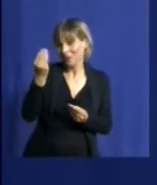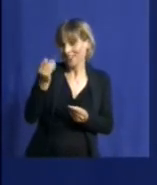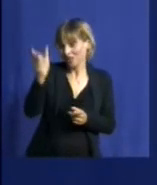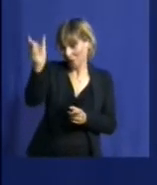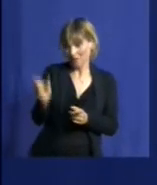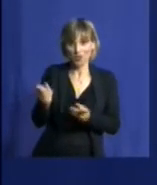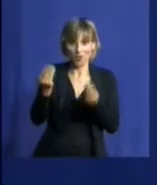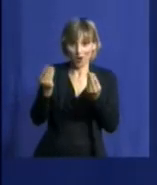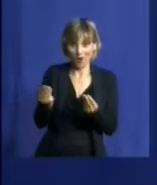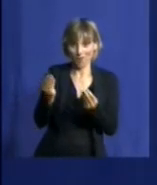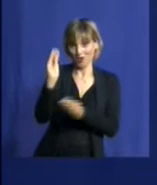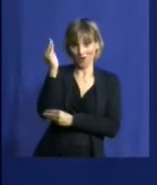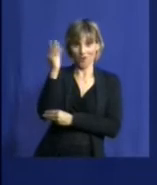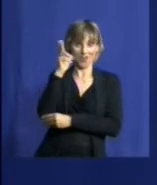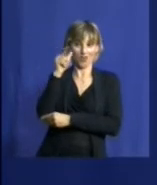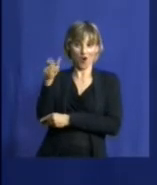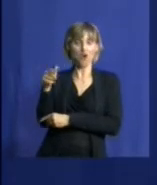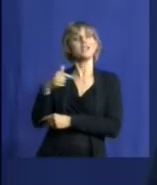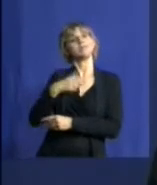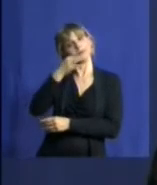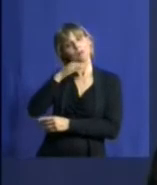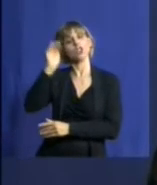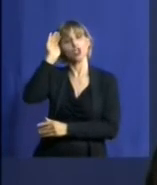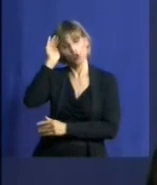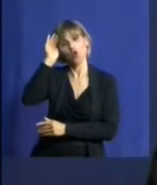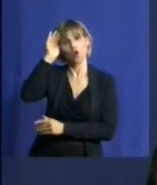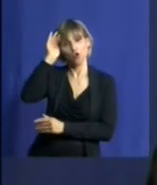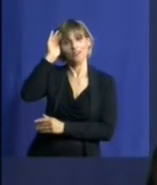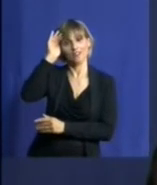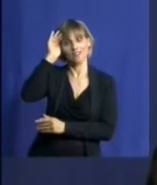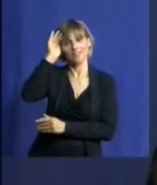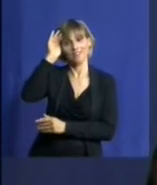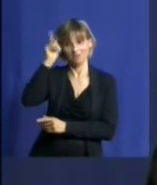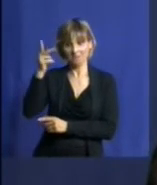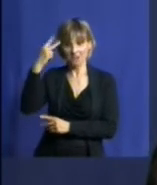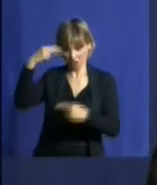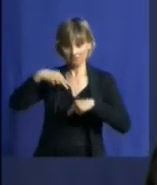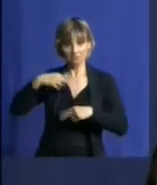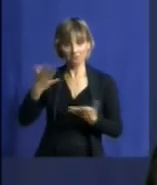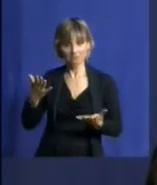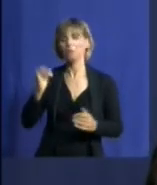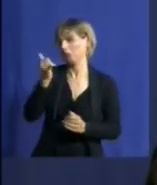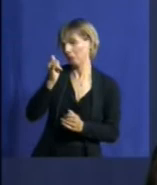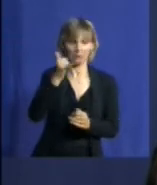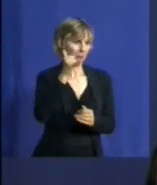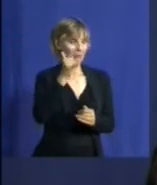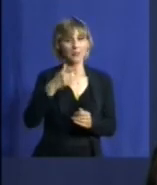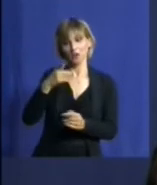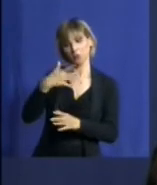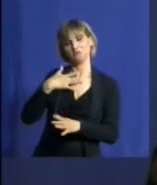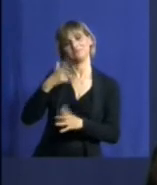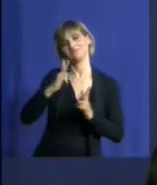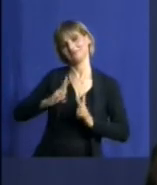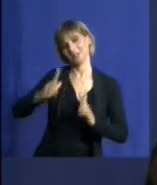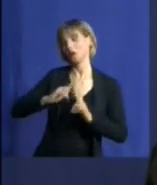ti ritieni una ragazza, come ho detto prima, che sa ascoltare, sì? Sì. Te la riconosci? Sì. Paziente?